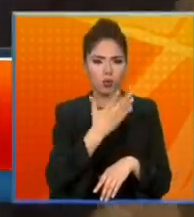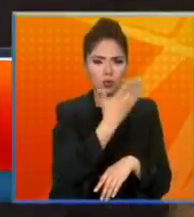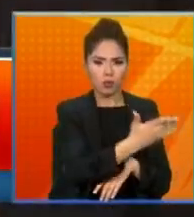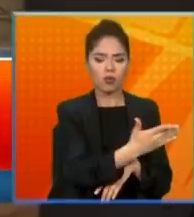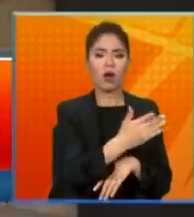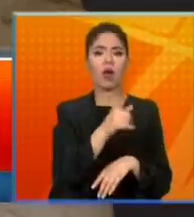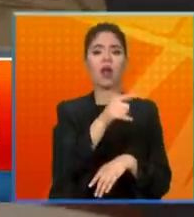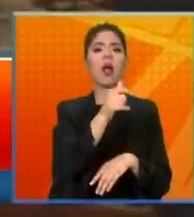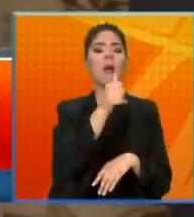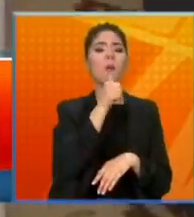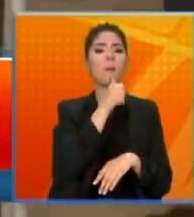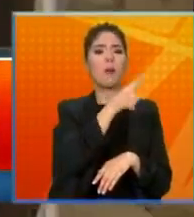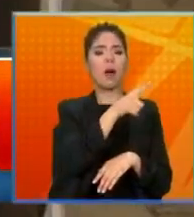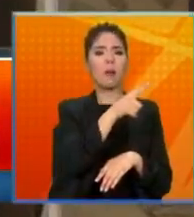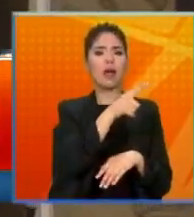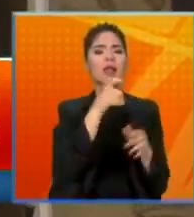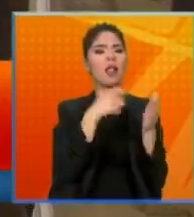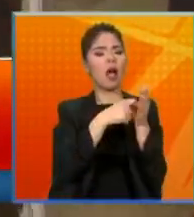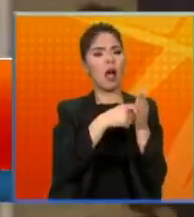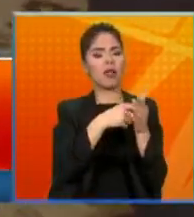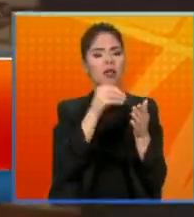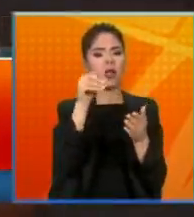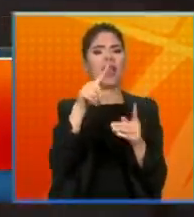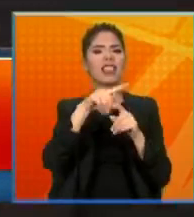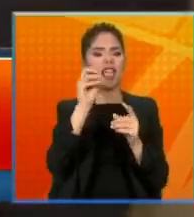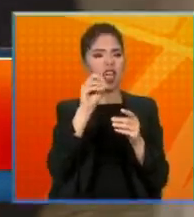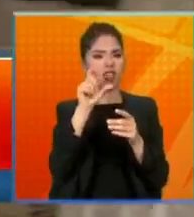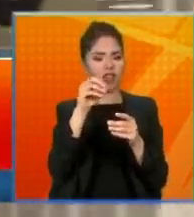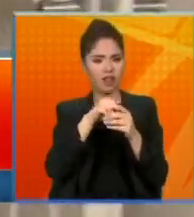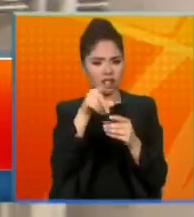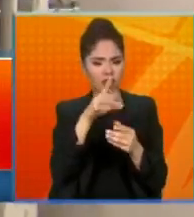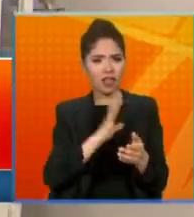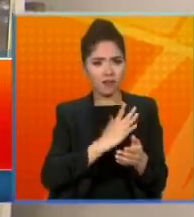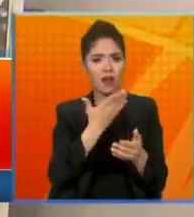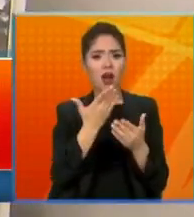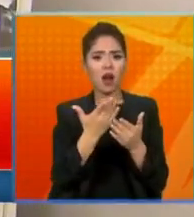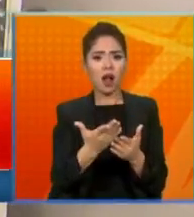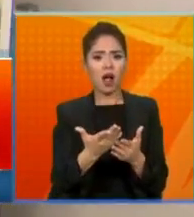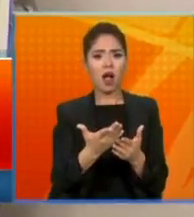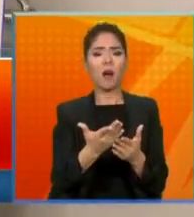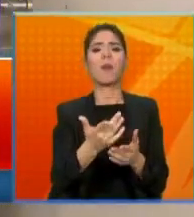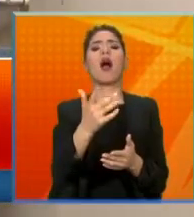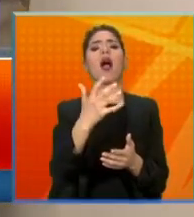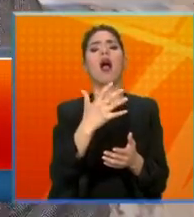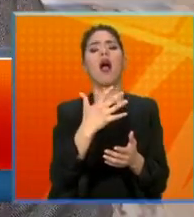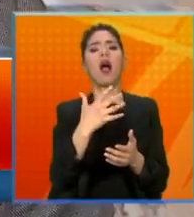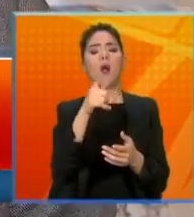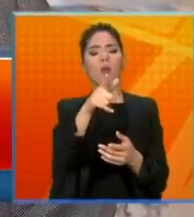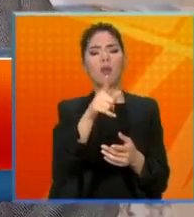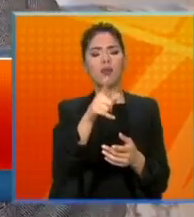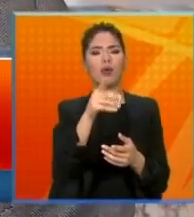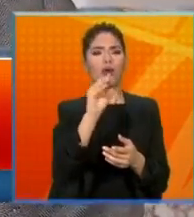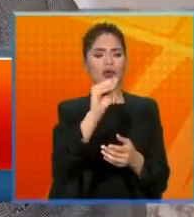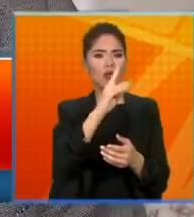nüfus cüzdanında babasının sadece adı görünüyor. Çünkü babasının kimliği olmadığı için nüfus da annesinin üzerine kayıtlı.